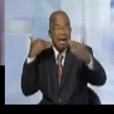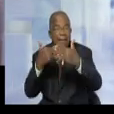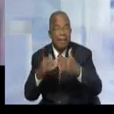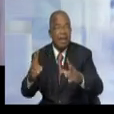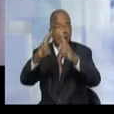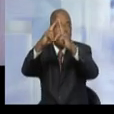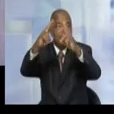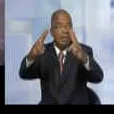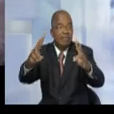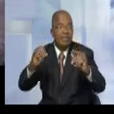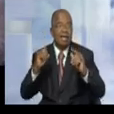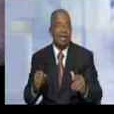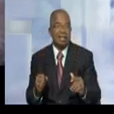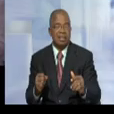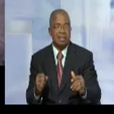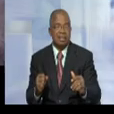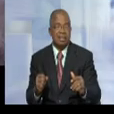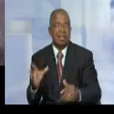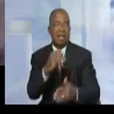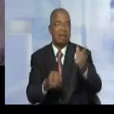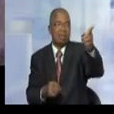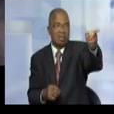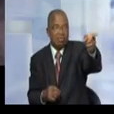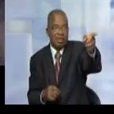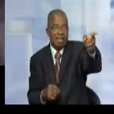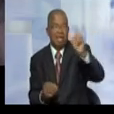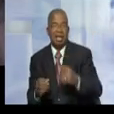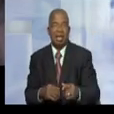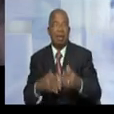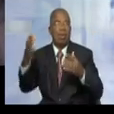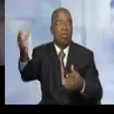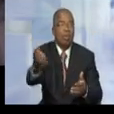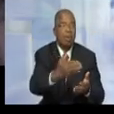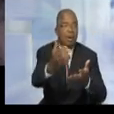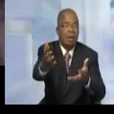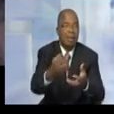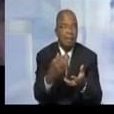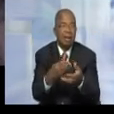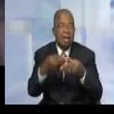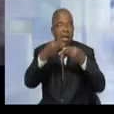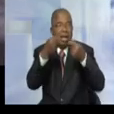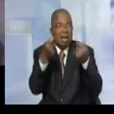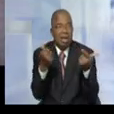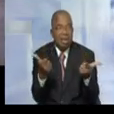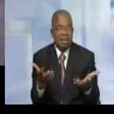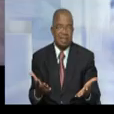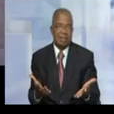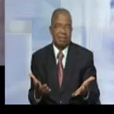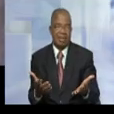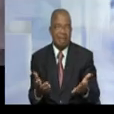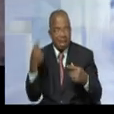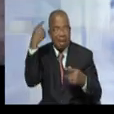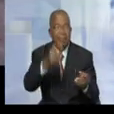année. Il y a eu un éboulement lors du ramassage de sable dans une carrière pour